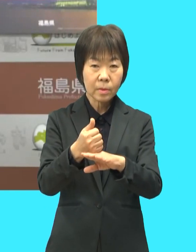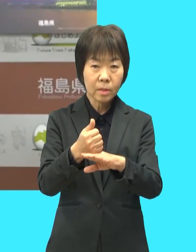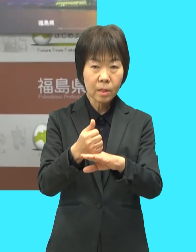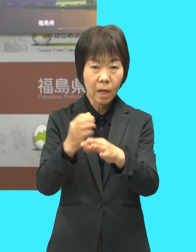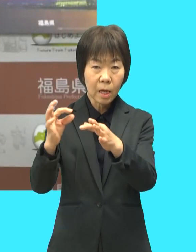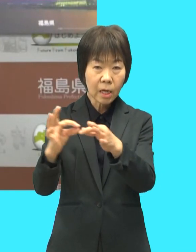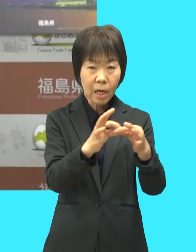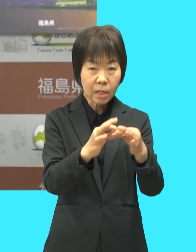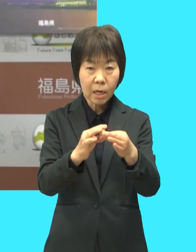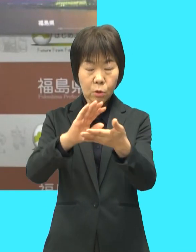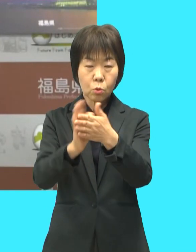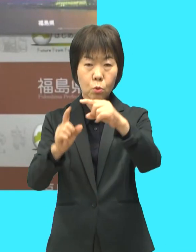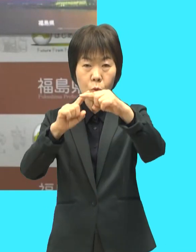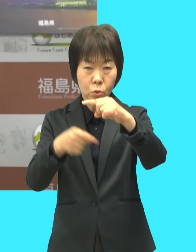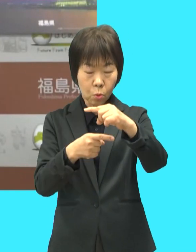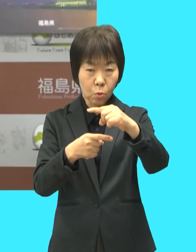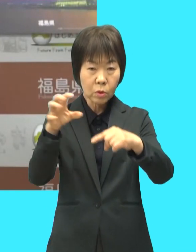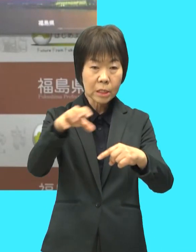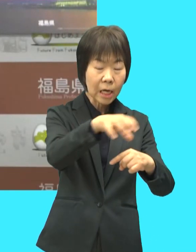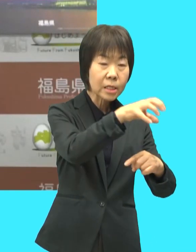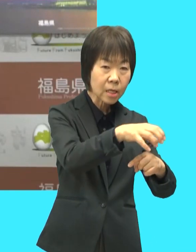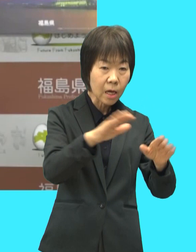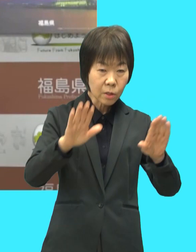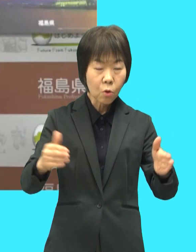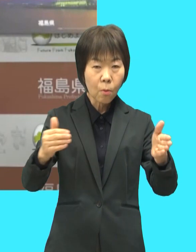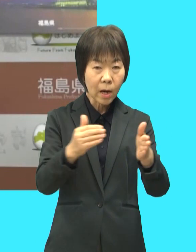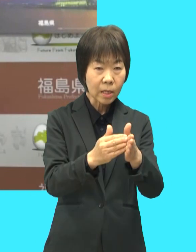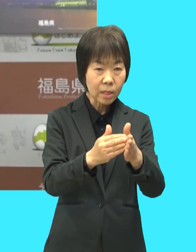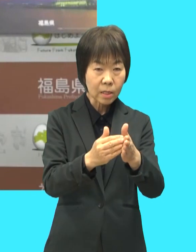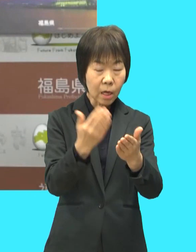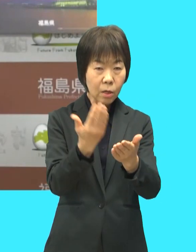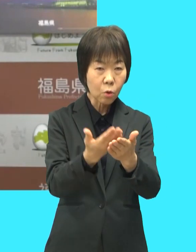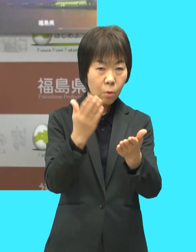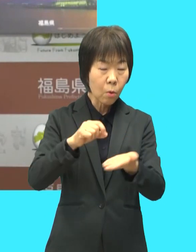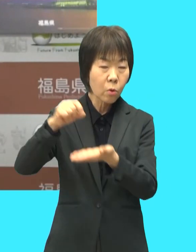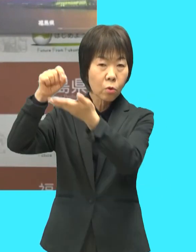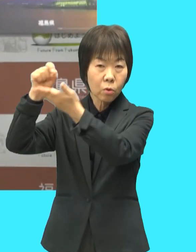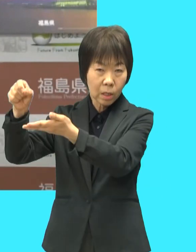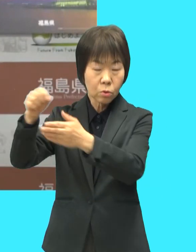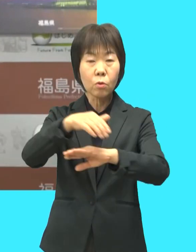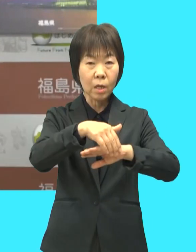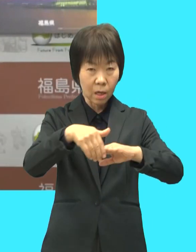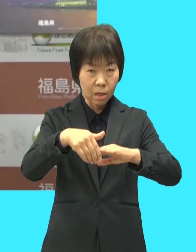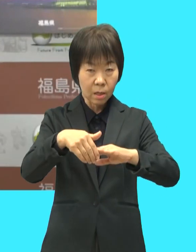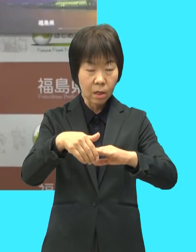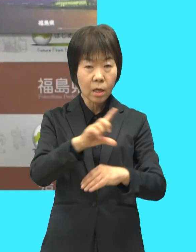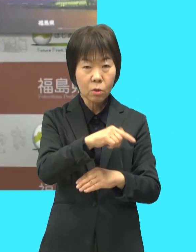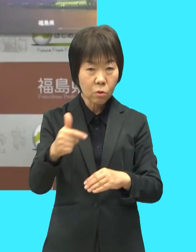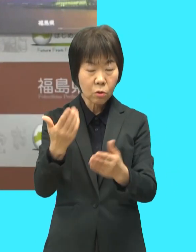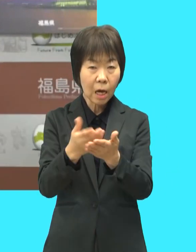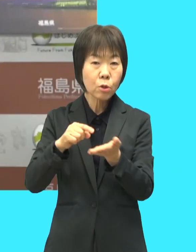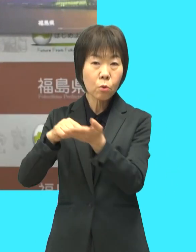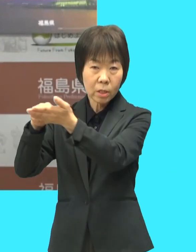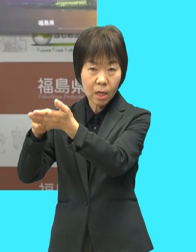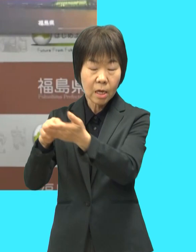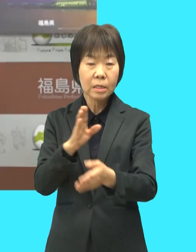関係の省庁に対して本日までに要望を届けるということにしております。さまざまな要請直